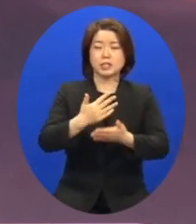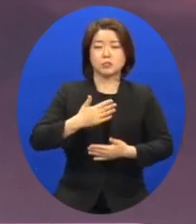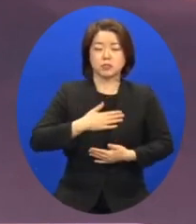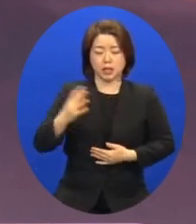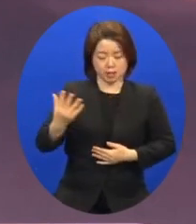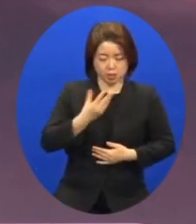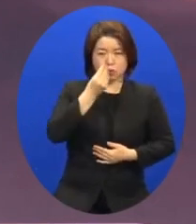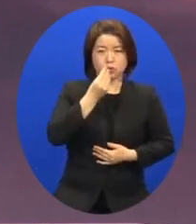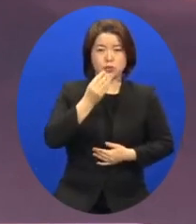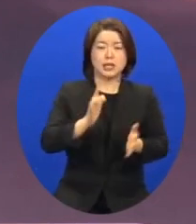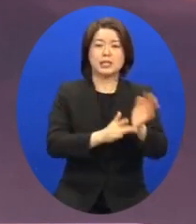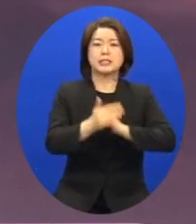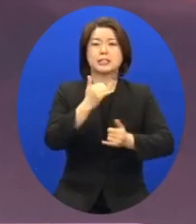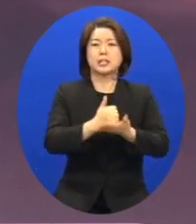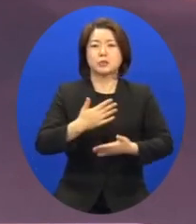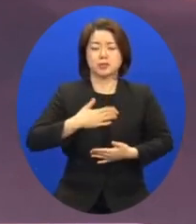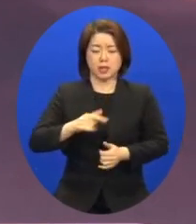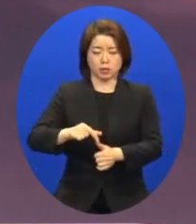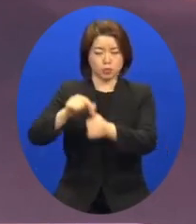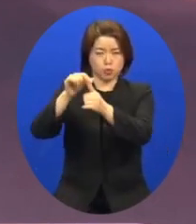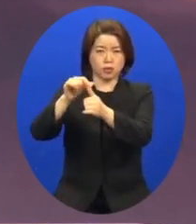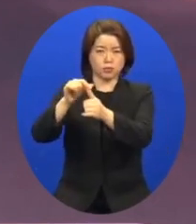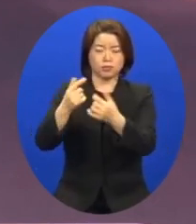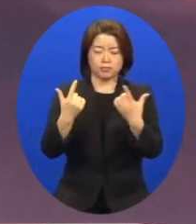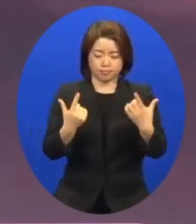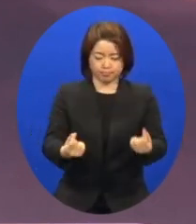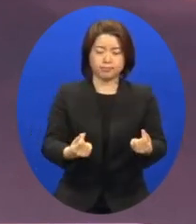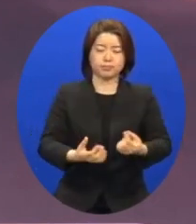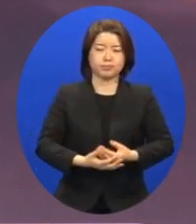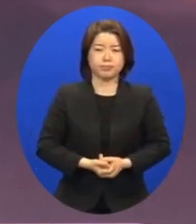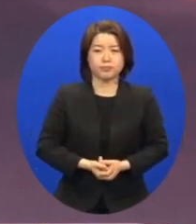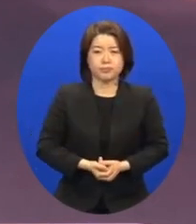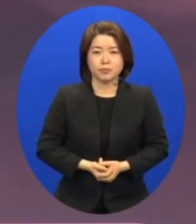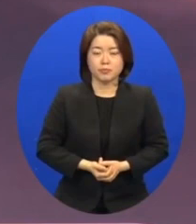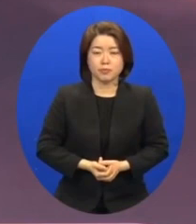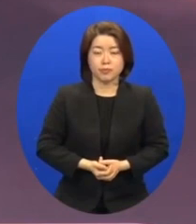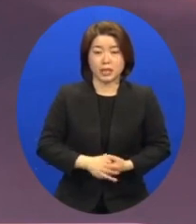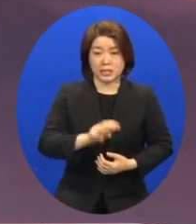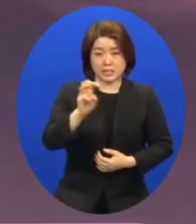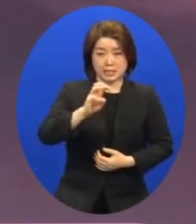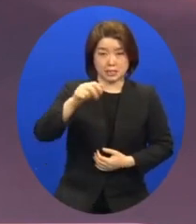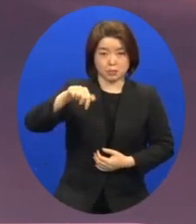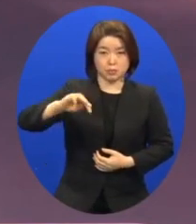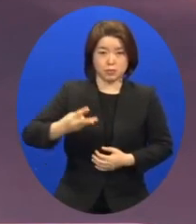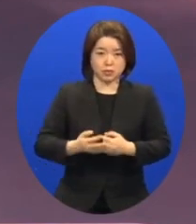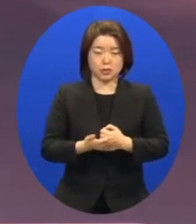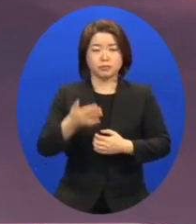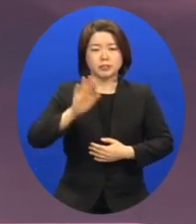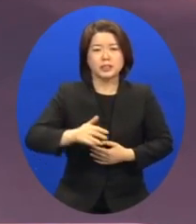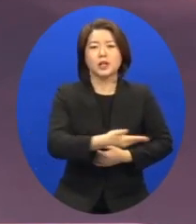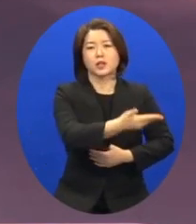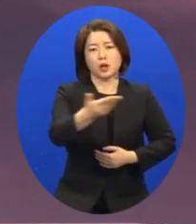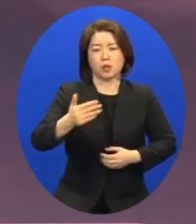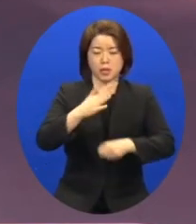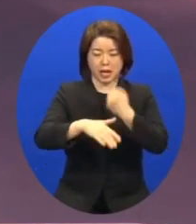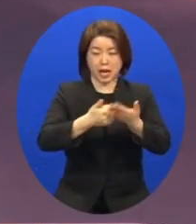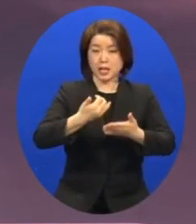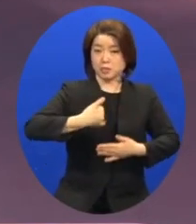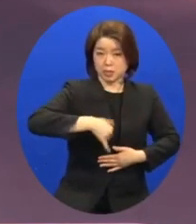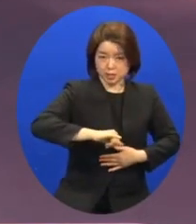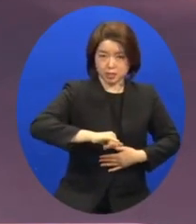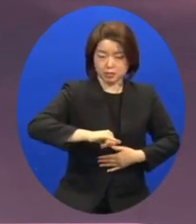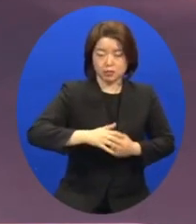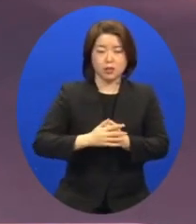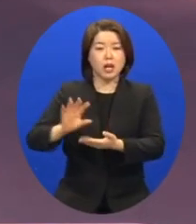이에요 예수님이 나의 구원이 있어요 30절 말씀 해 그러나 여러분은 하나님의 자녀로서